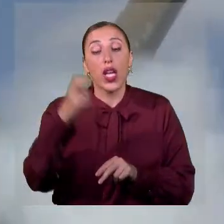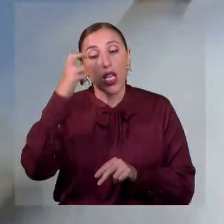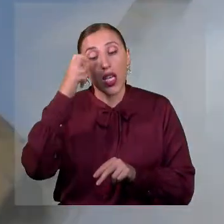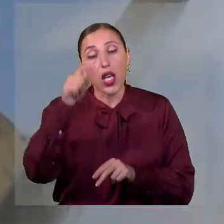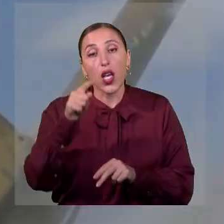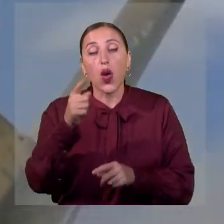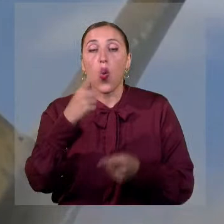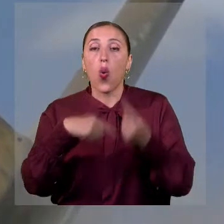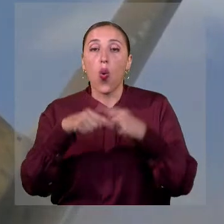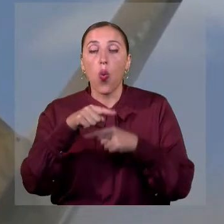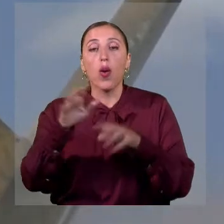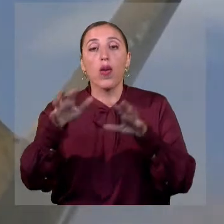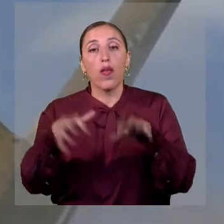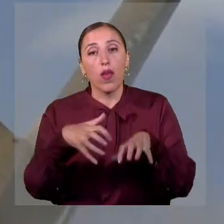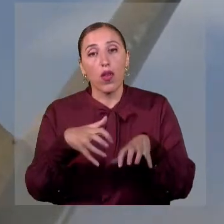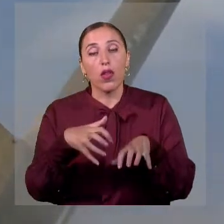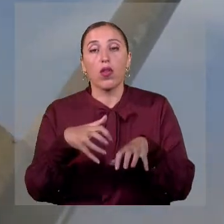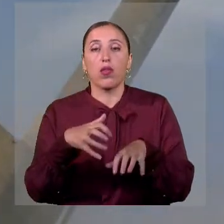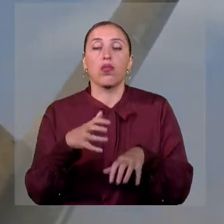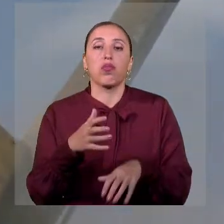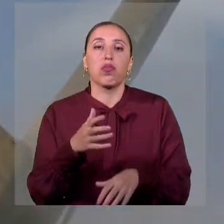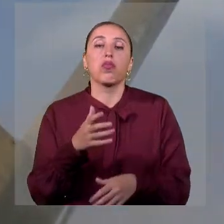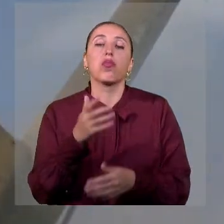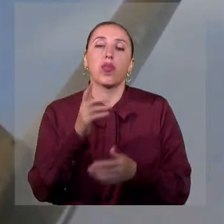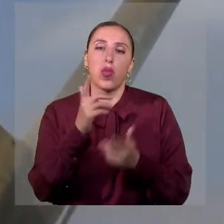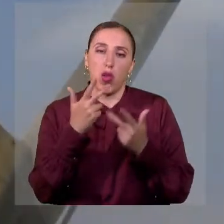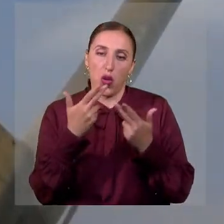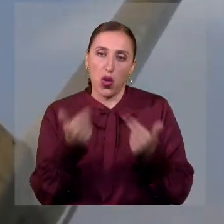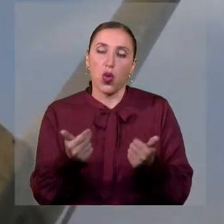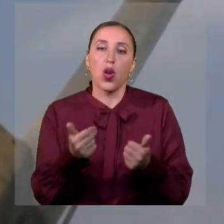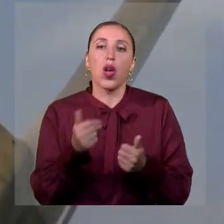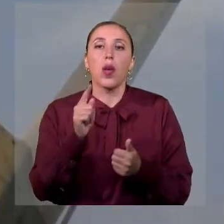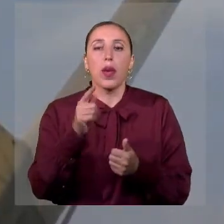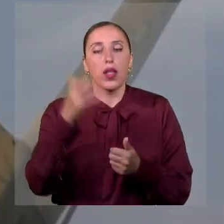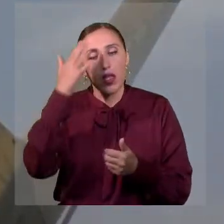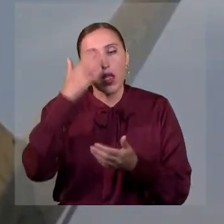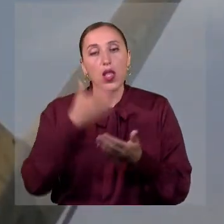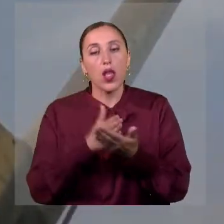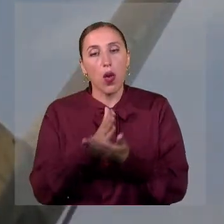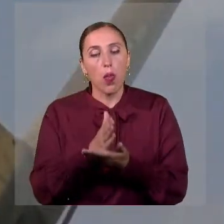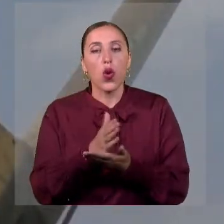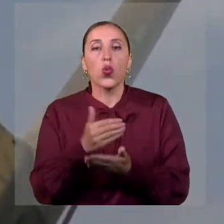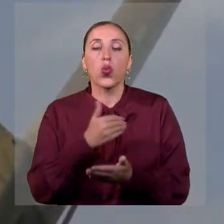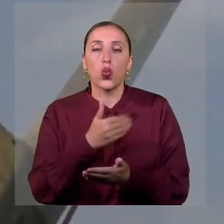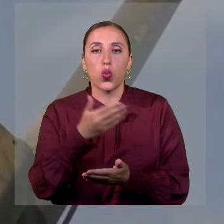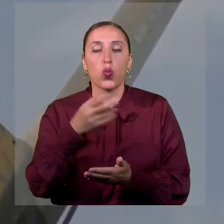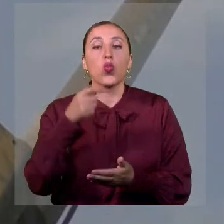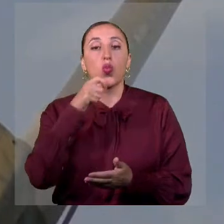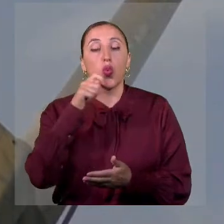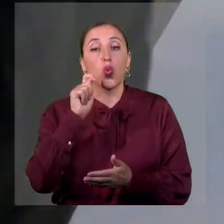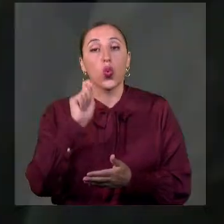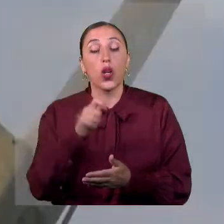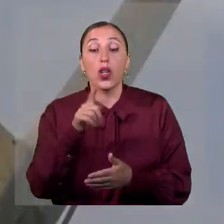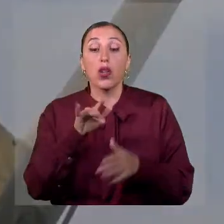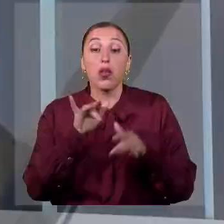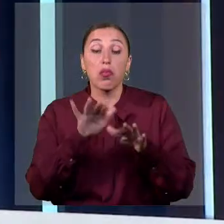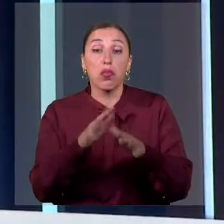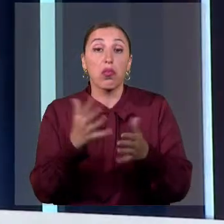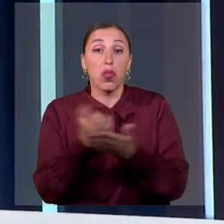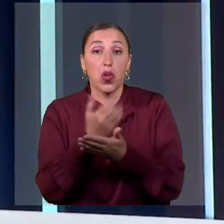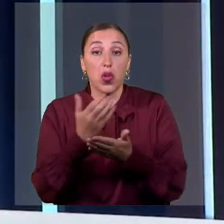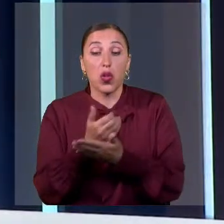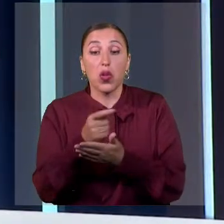վերադարձնելը բավականին հավակնոտ, բայց իրագործելի նպատակ է, եթե Ուկրաինան շարունակի հաջողություններ ցուցաբերել մարտի